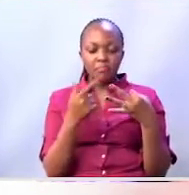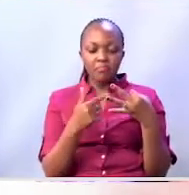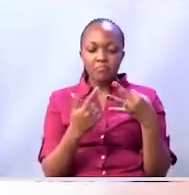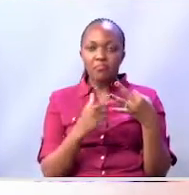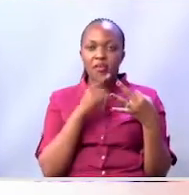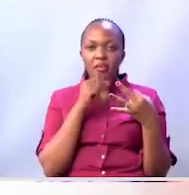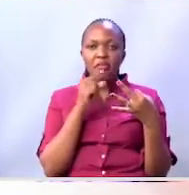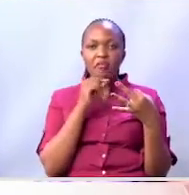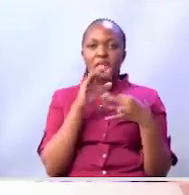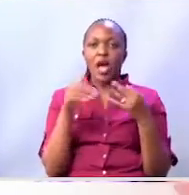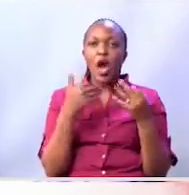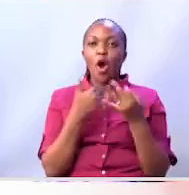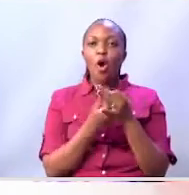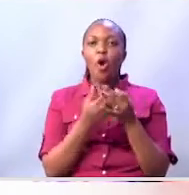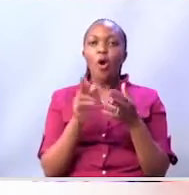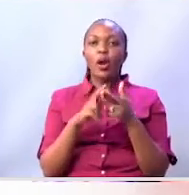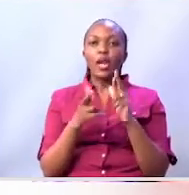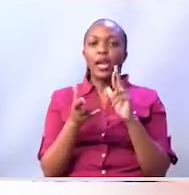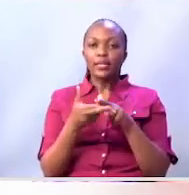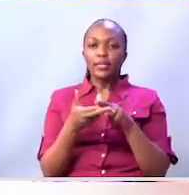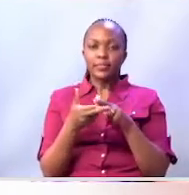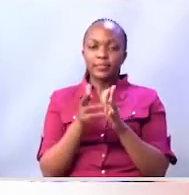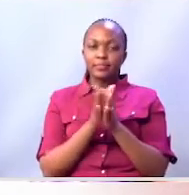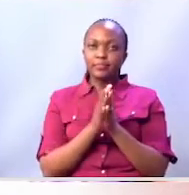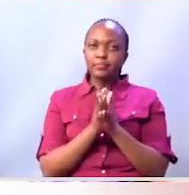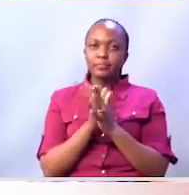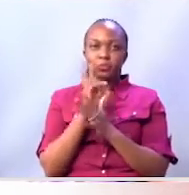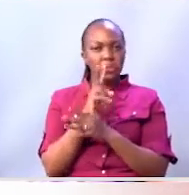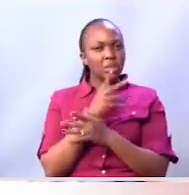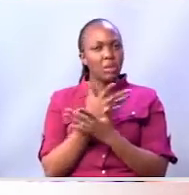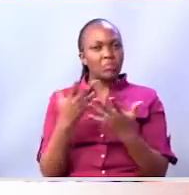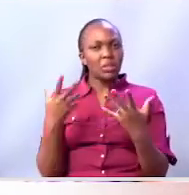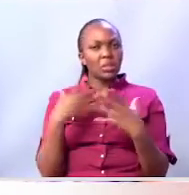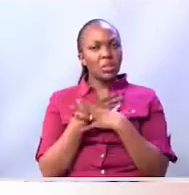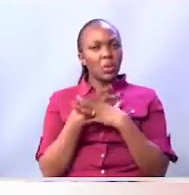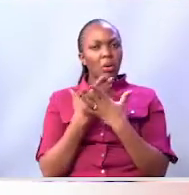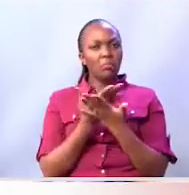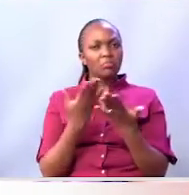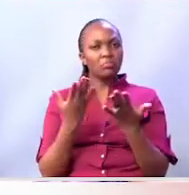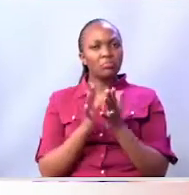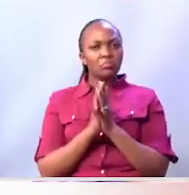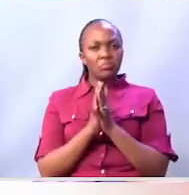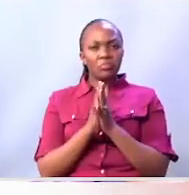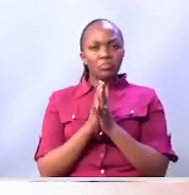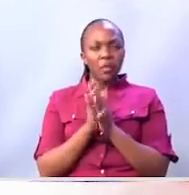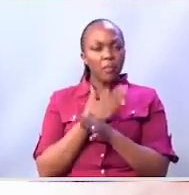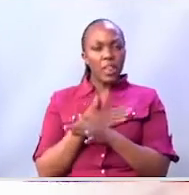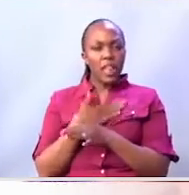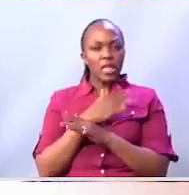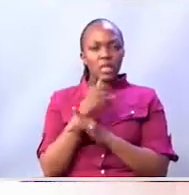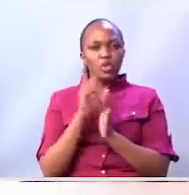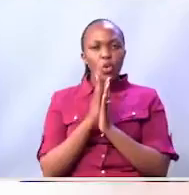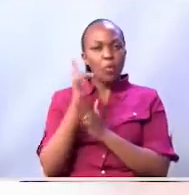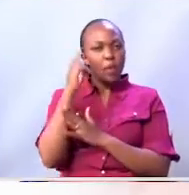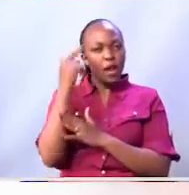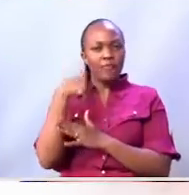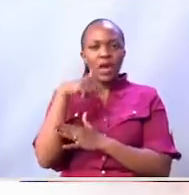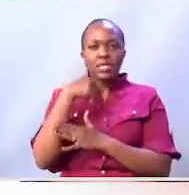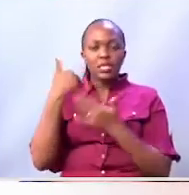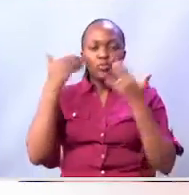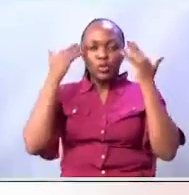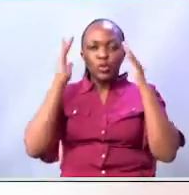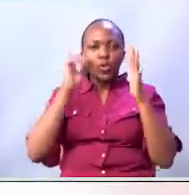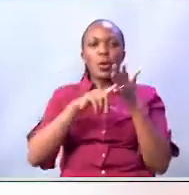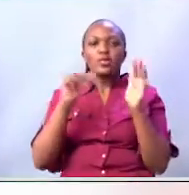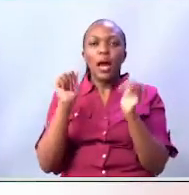7, marehemu ndiyo anafuata yeye. Sasa hiyo ni miujiza imefanyika. Mtuombe, hatujui nini ilitendeka kwa